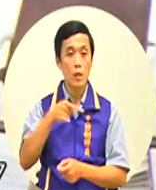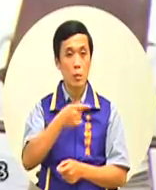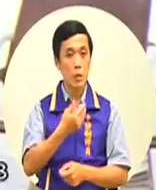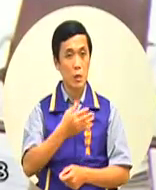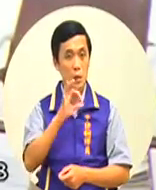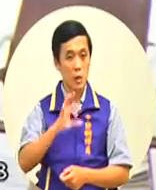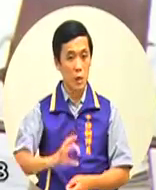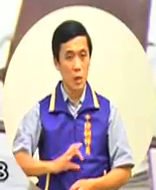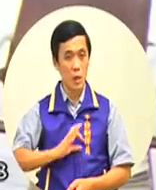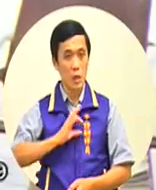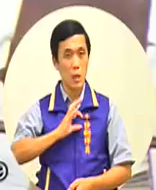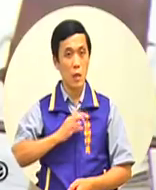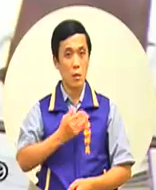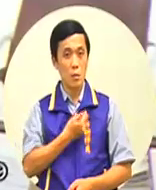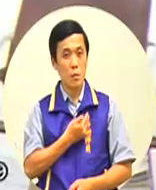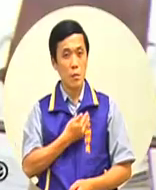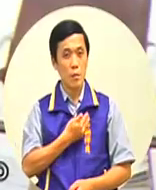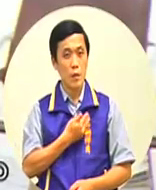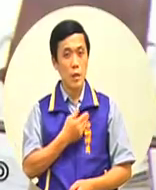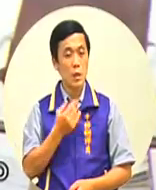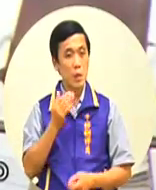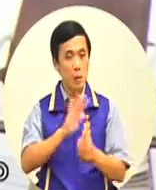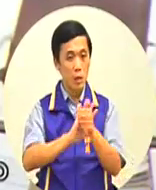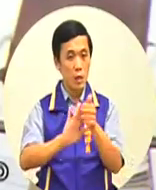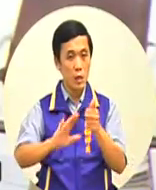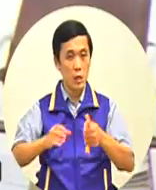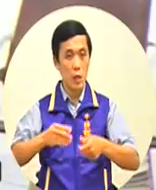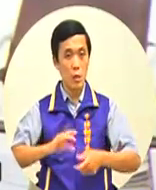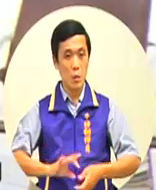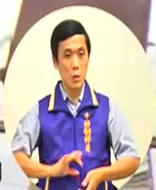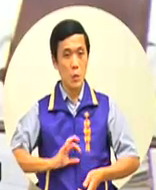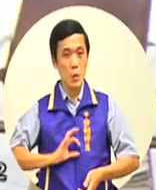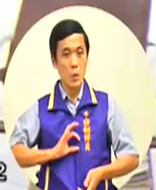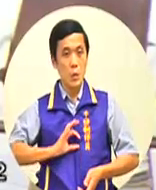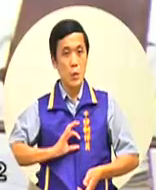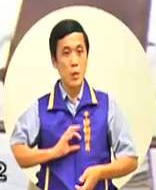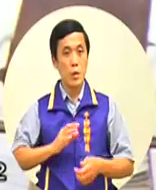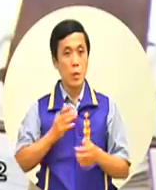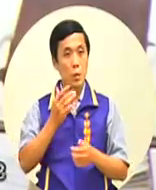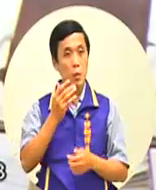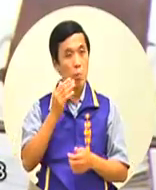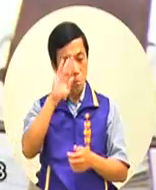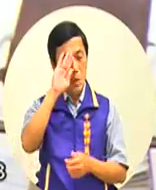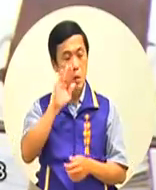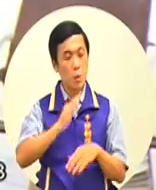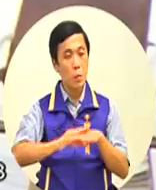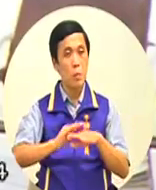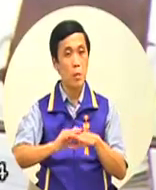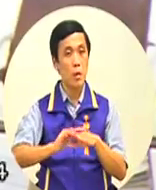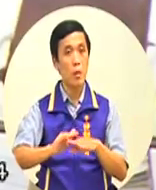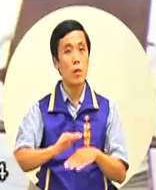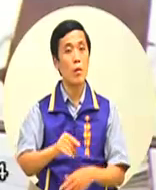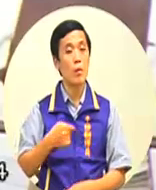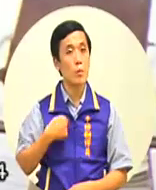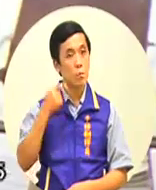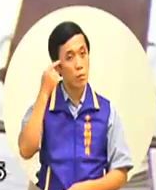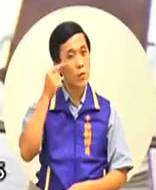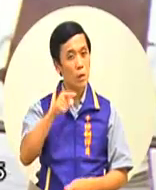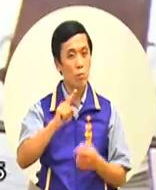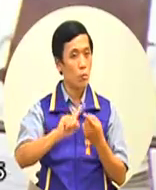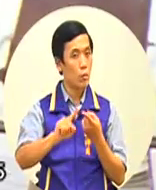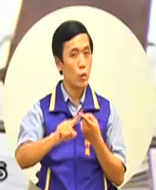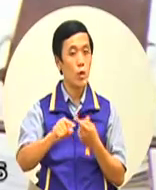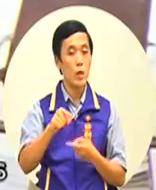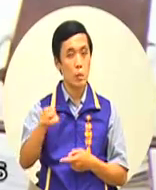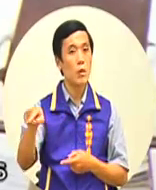在膀胱搁在哦出问题，啊这样子就不行，都不好哦，啊我感觉讲。做感觉讲做